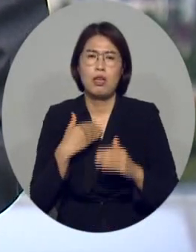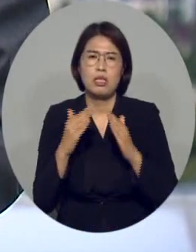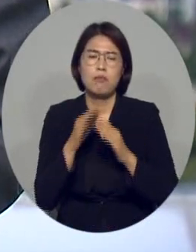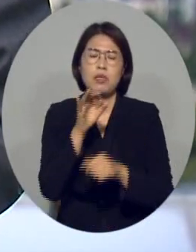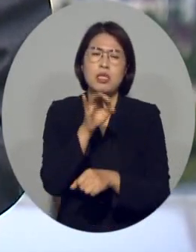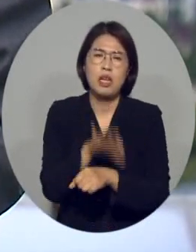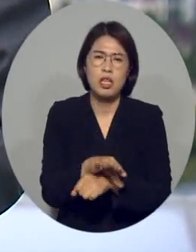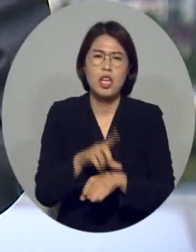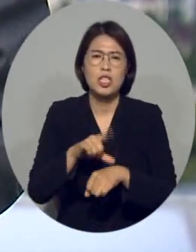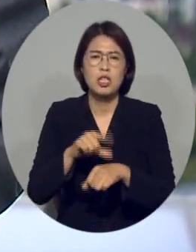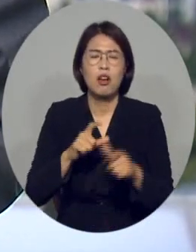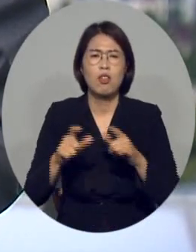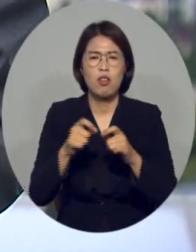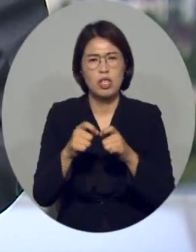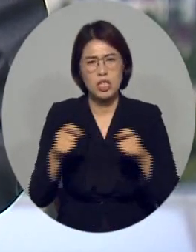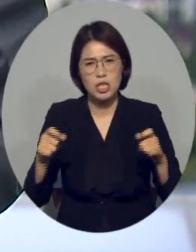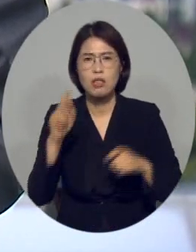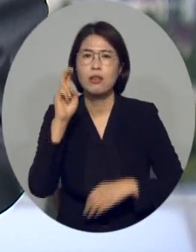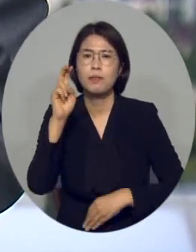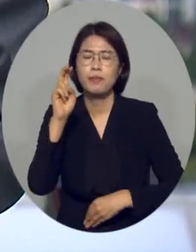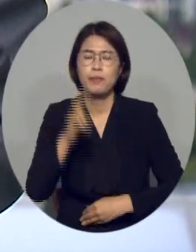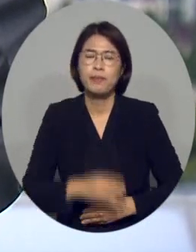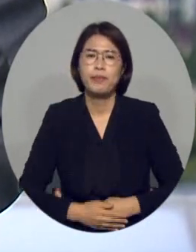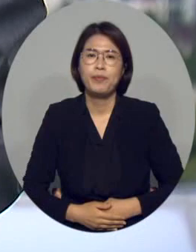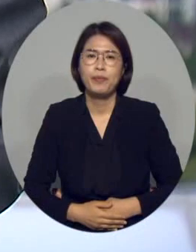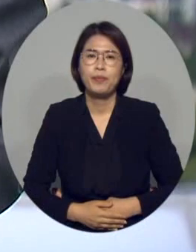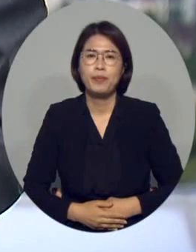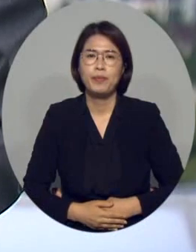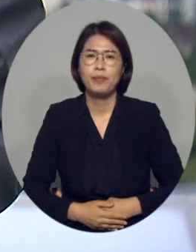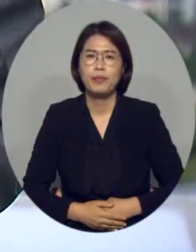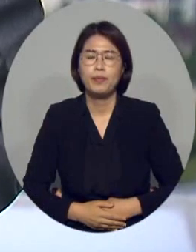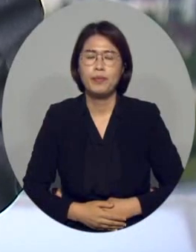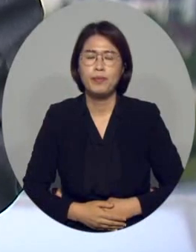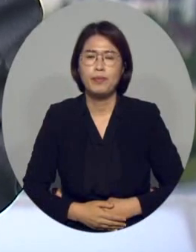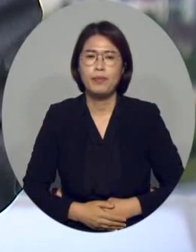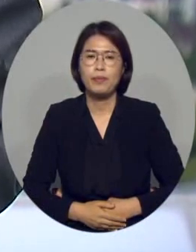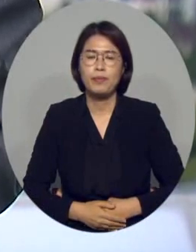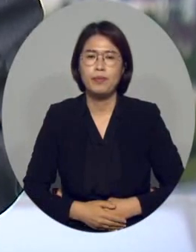집 마련에 걸리는 시간이 더 길어질 전망입니다. MBC 뉴스 한태현입니다.